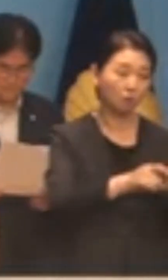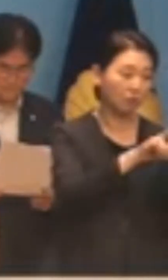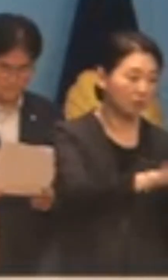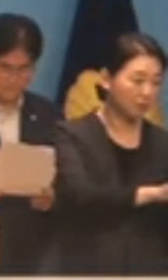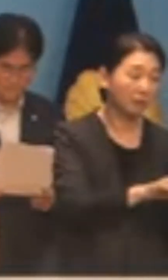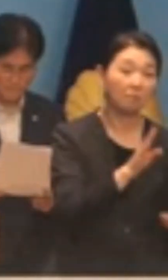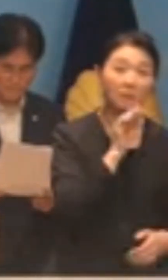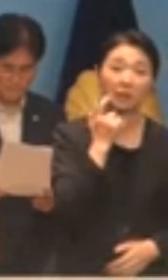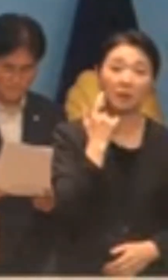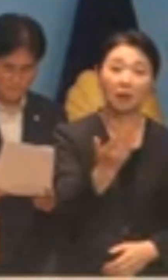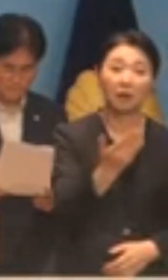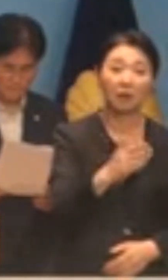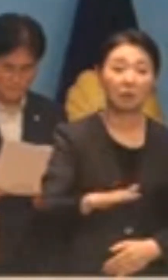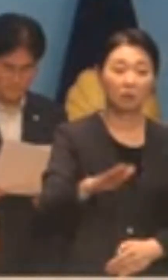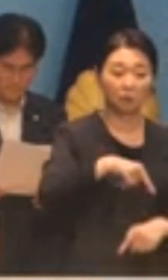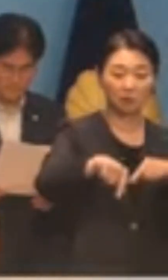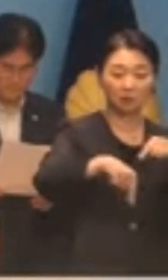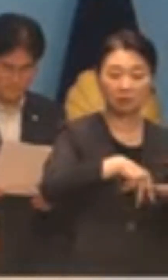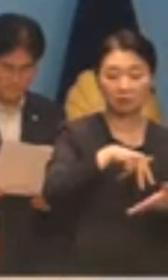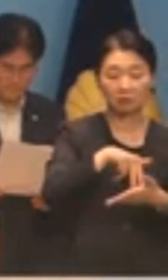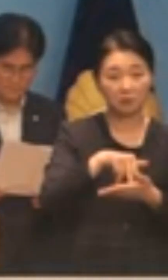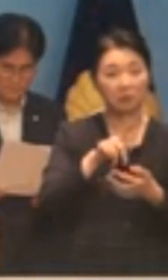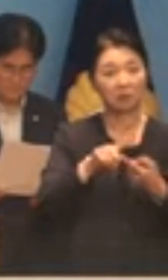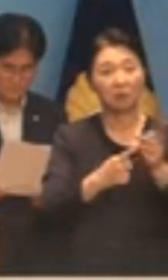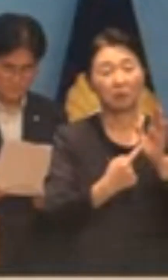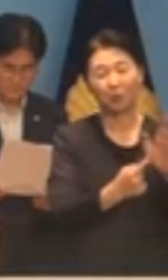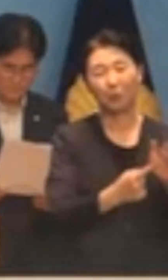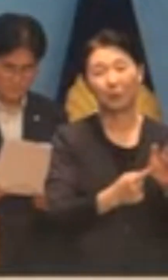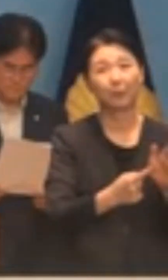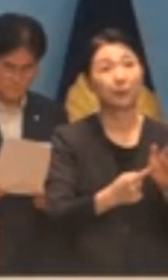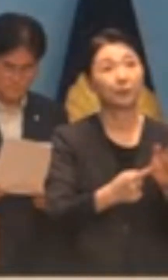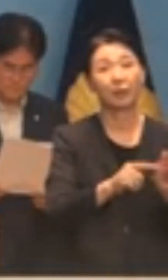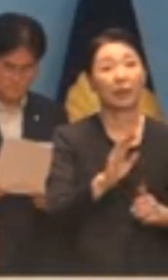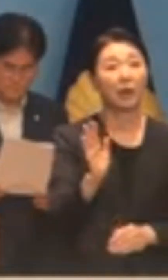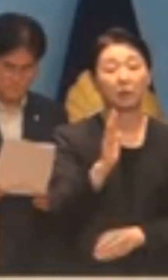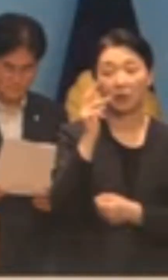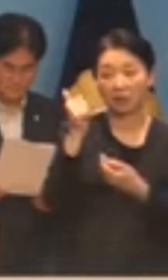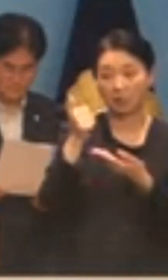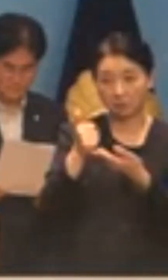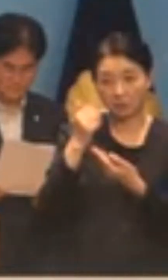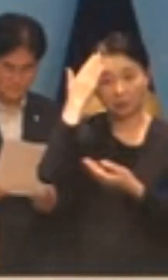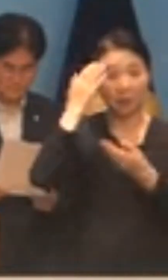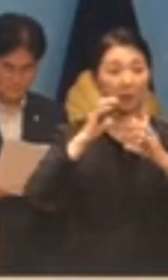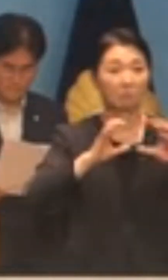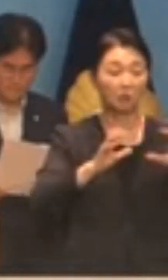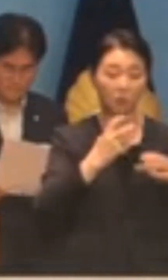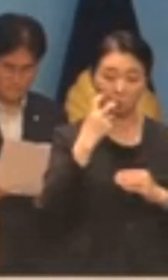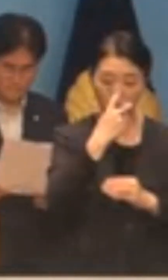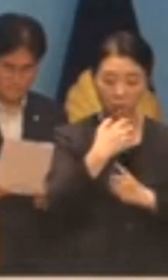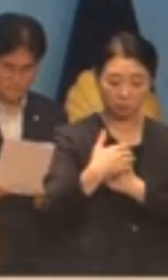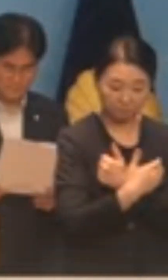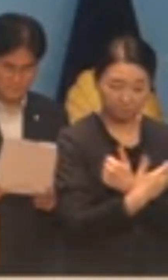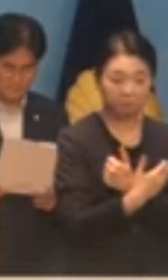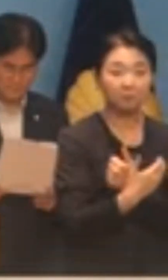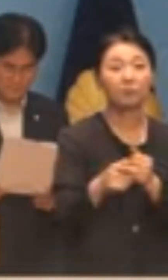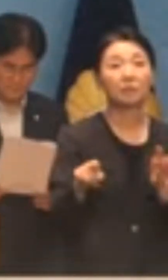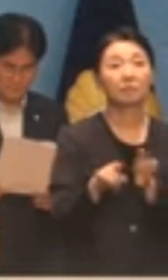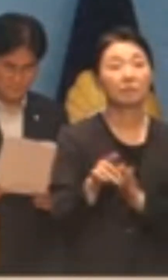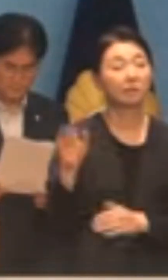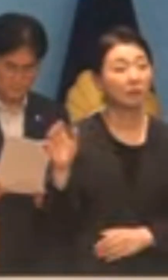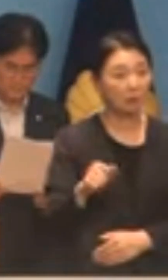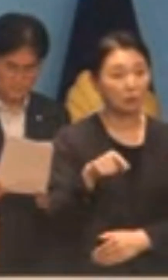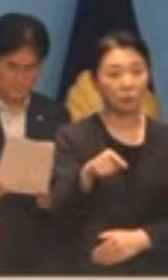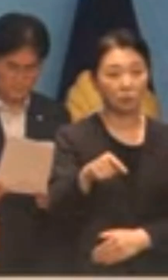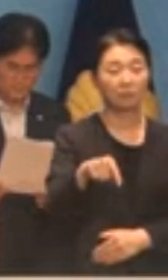있는가? 우리는 정치적 입장을 표현하려는 게 아니라 하나님이 대한민국을 보호하신다는 믿음을 가지고